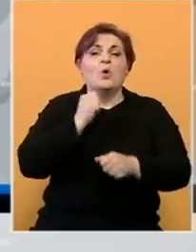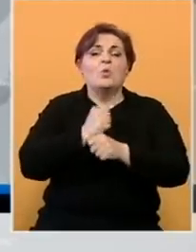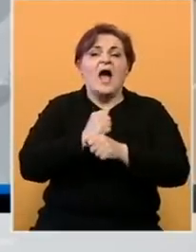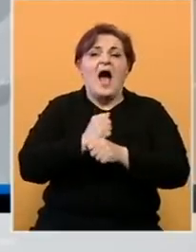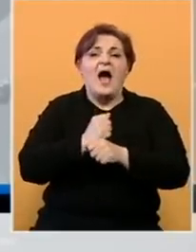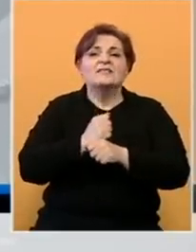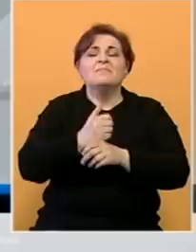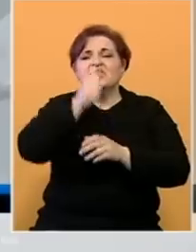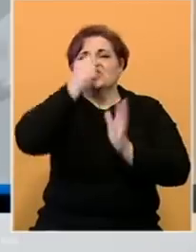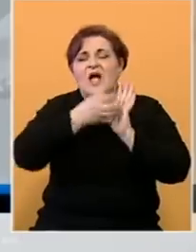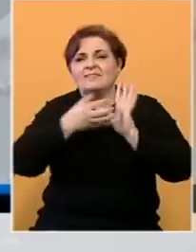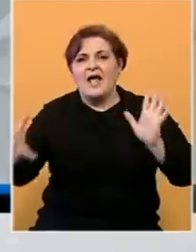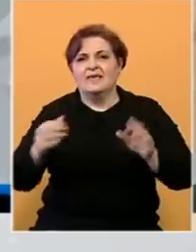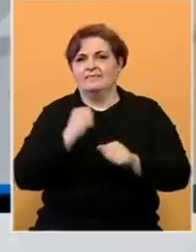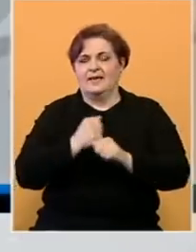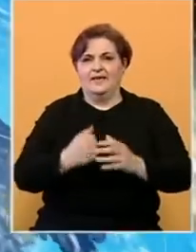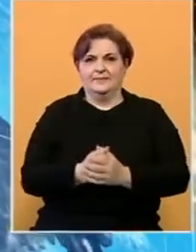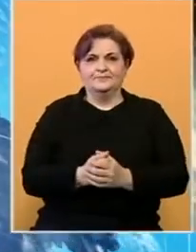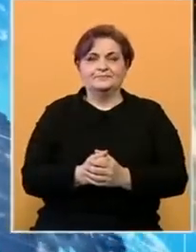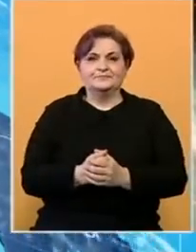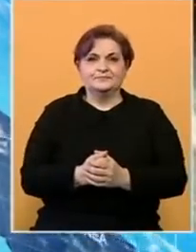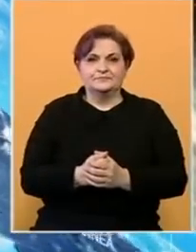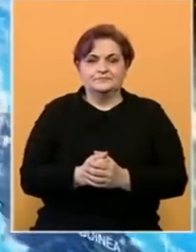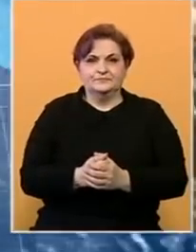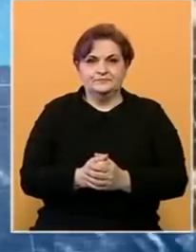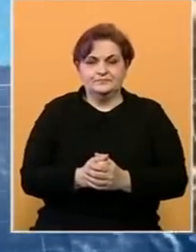o poduzimanju daljnjih mjera.